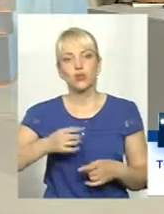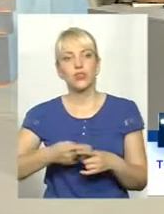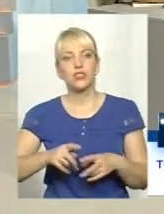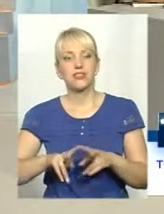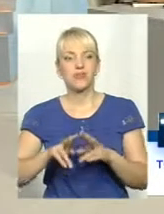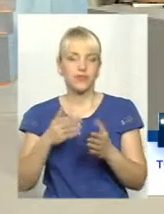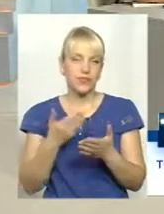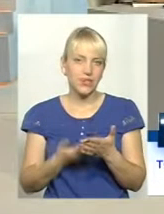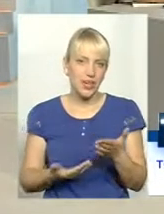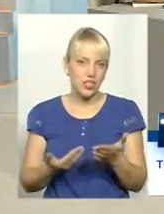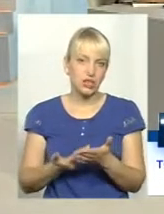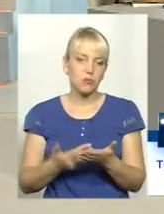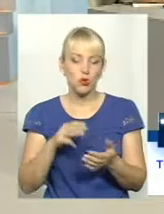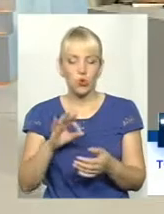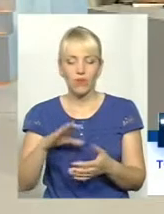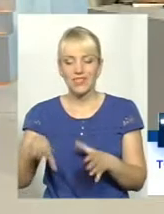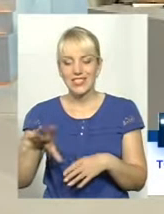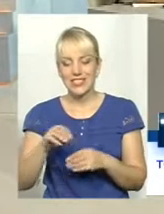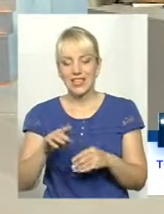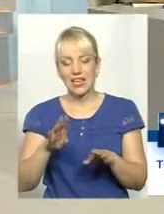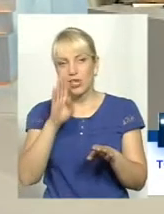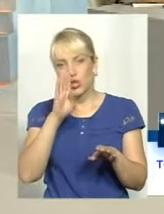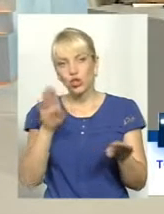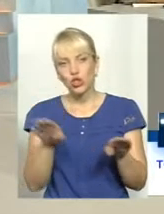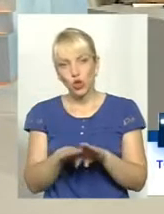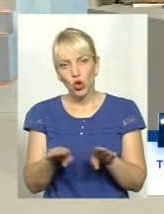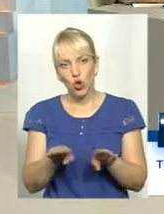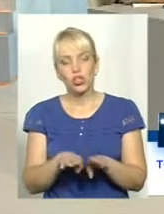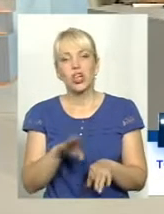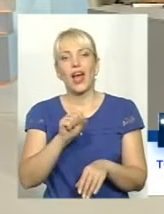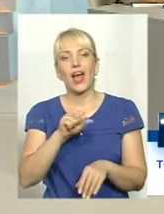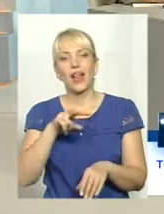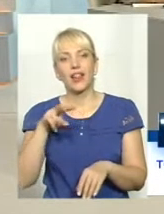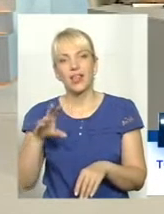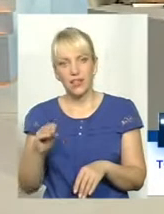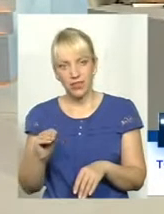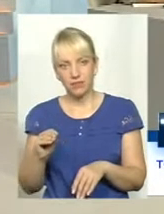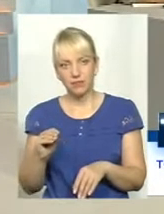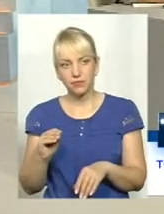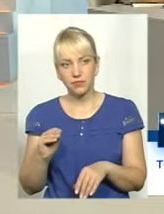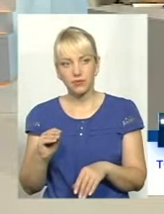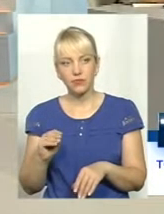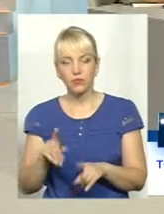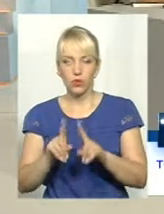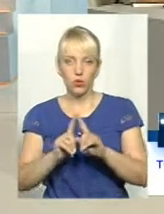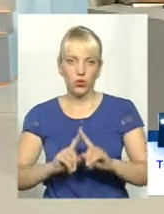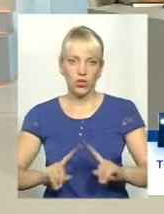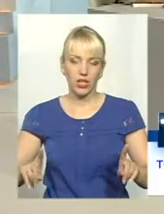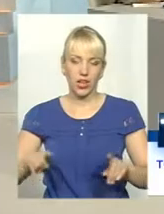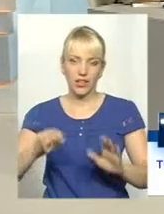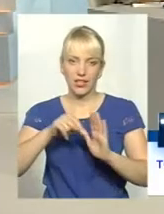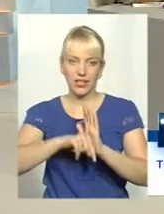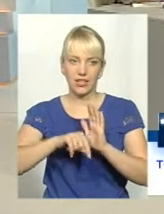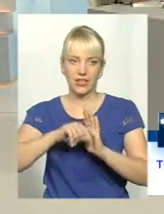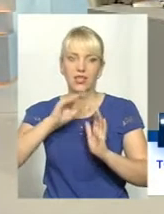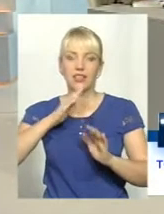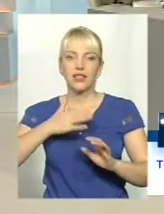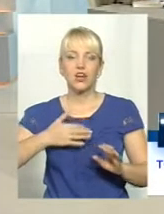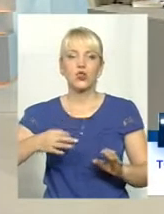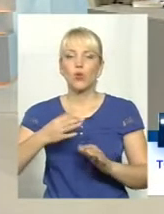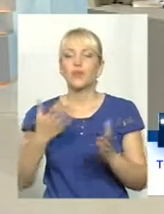якось зрозумілим і звичним для тієї території. Для Хмельницького, здавалося